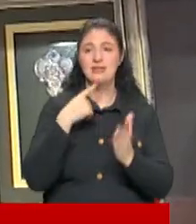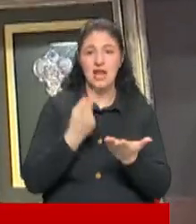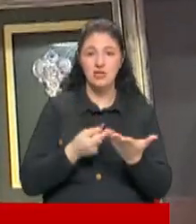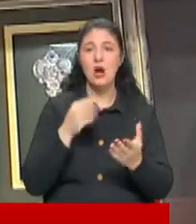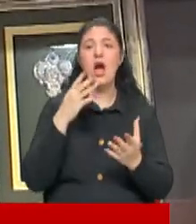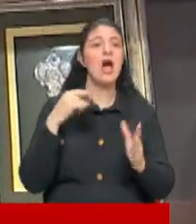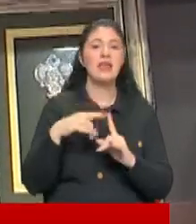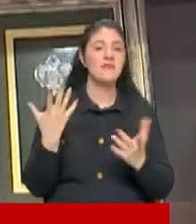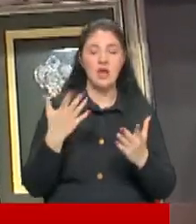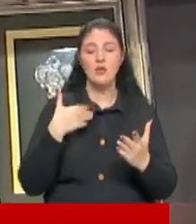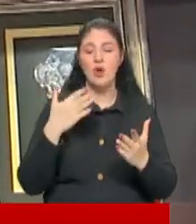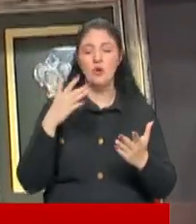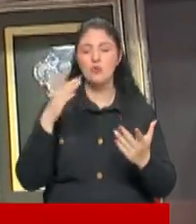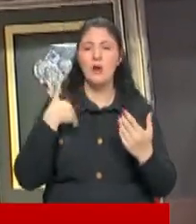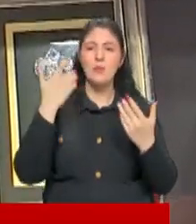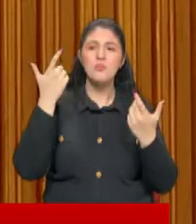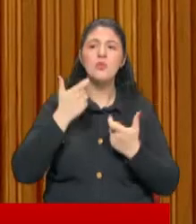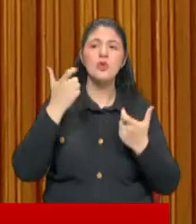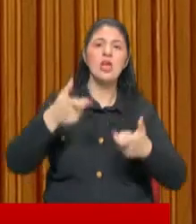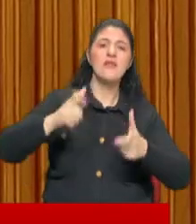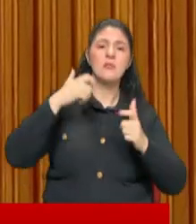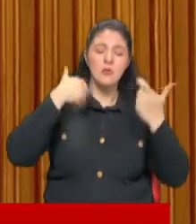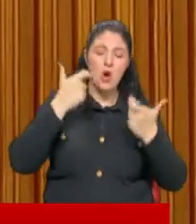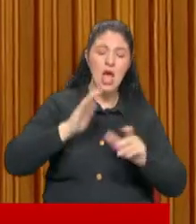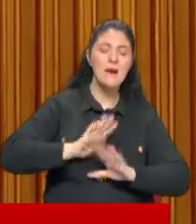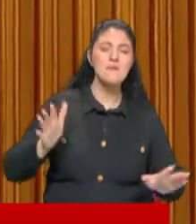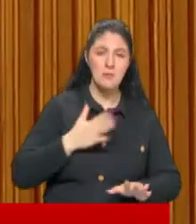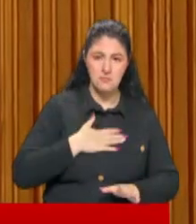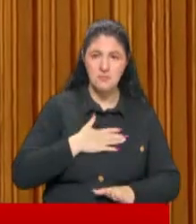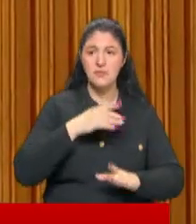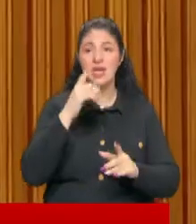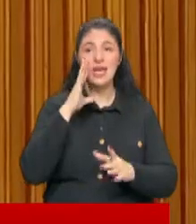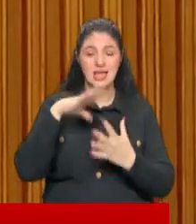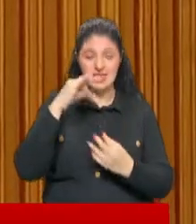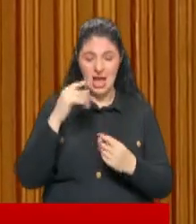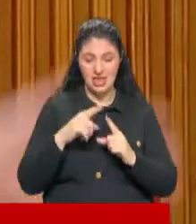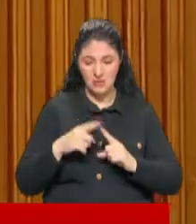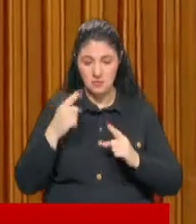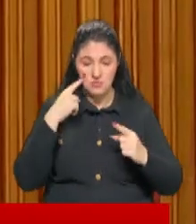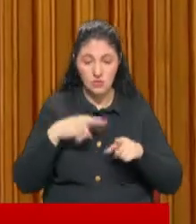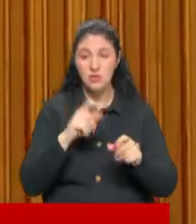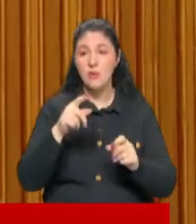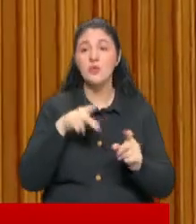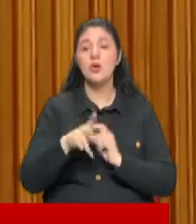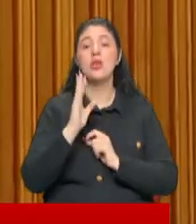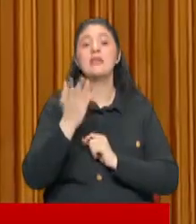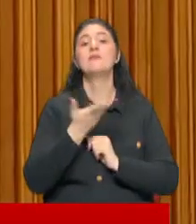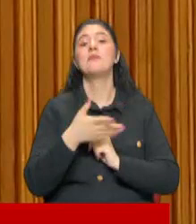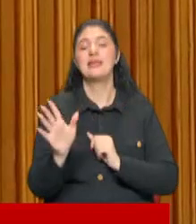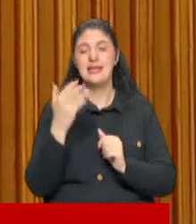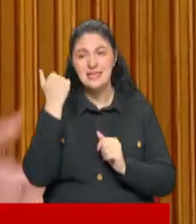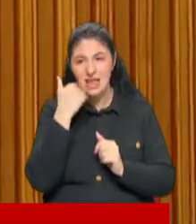ortaya çıksın Ben üzerimdeki iftiraları Boynumda taşımam kişisel hesapların peşine düşenlerle bu yol aşılmaz